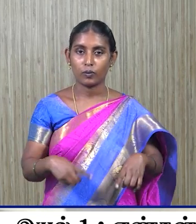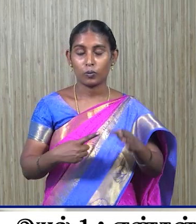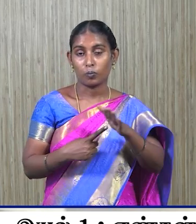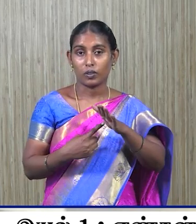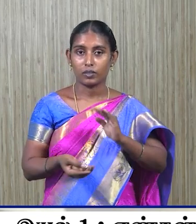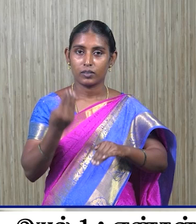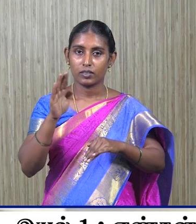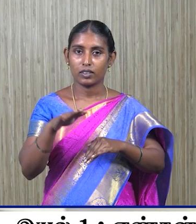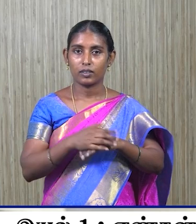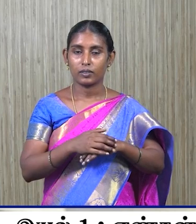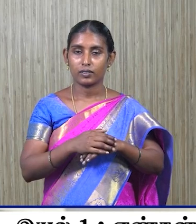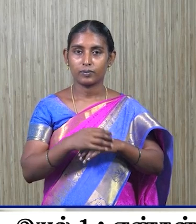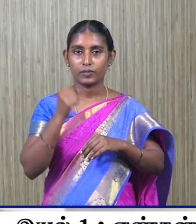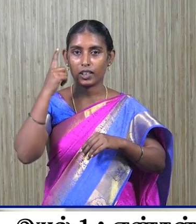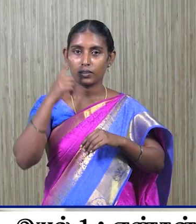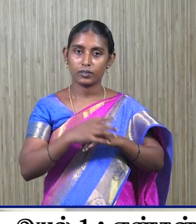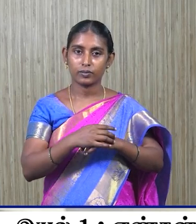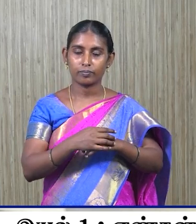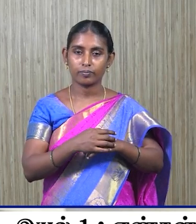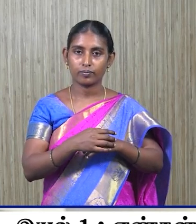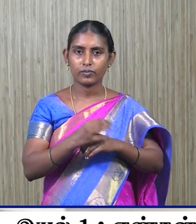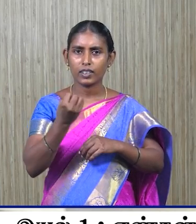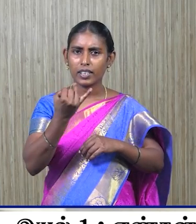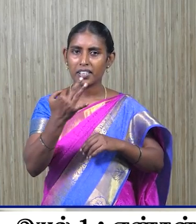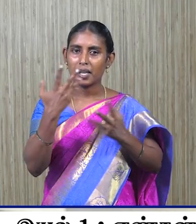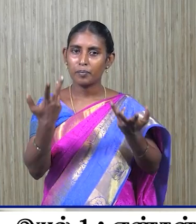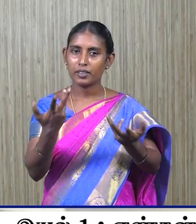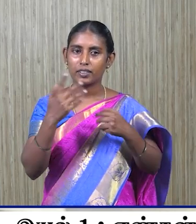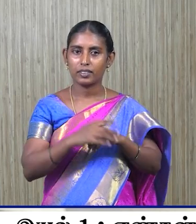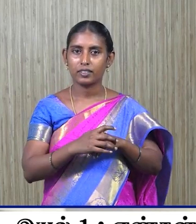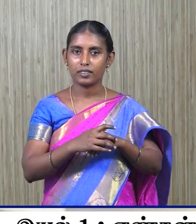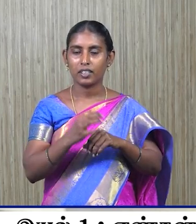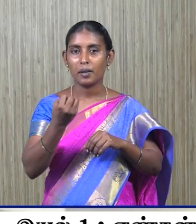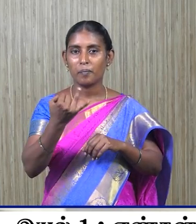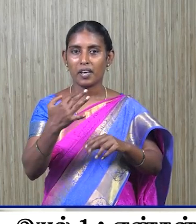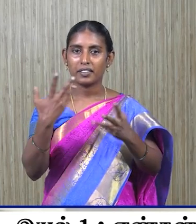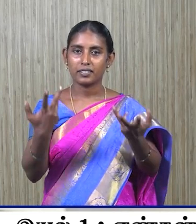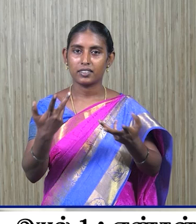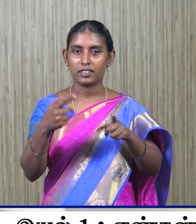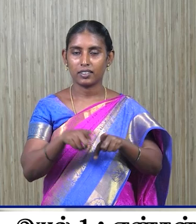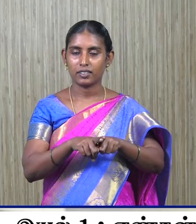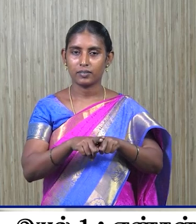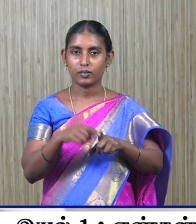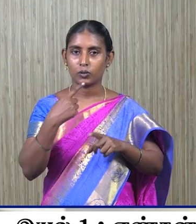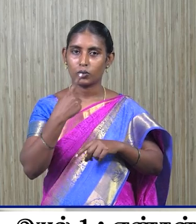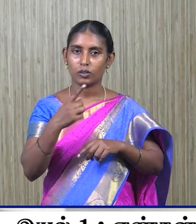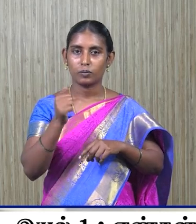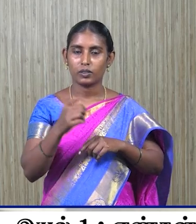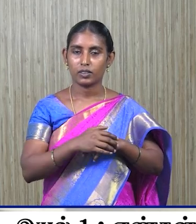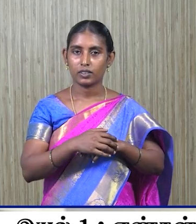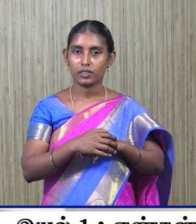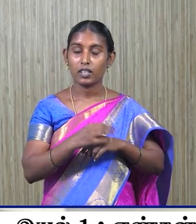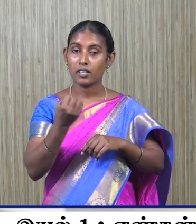என்பதை இதன் மூலமாக நாம் தெரிந்து கொள்ள முடியும். அப்போது எண்கள் இல்லை என்றால் கணிதம் இல்லை என்று தான் நம்மால் கூற முடியும்.